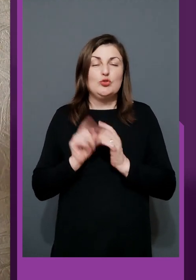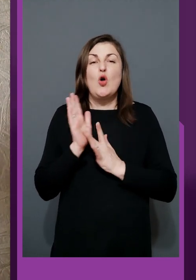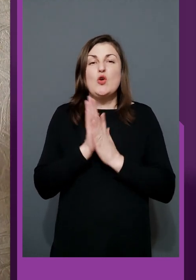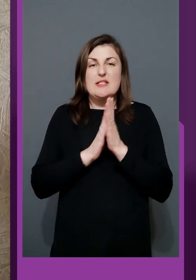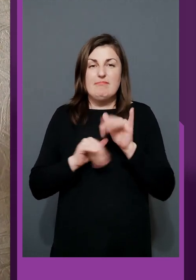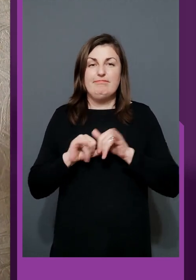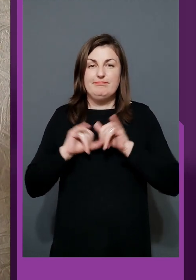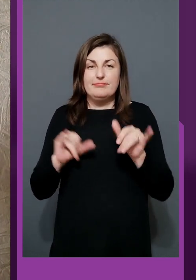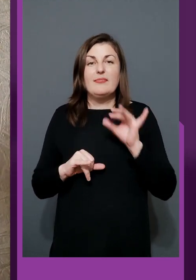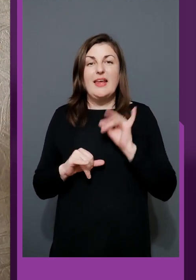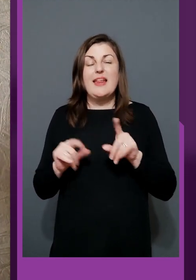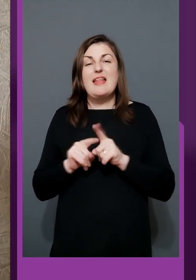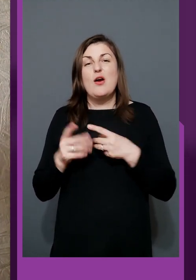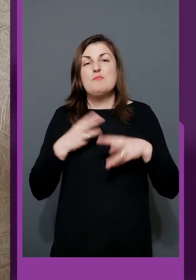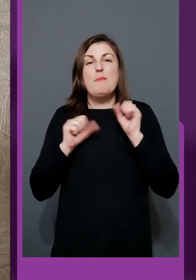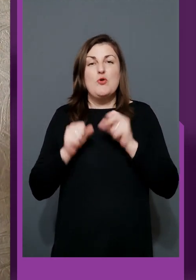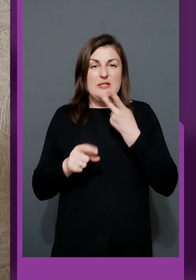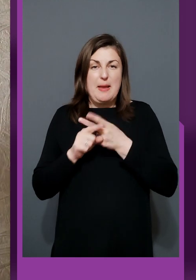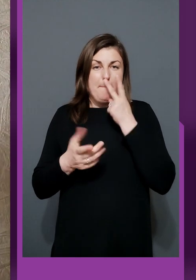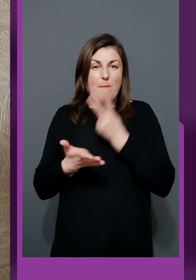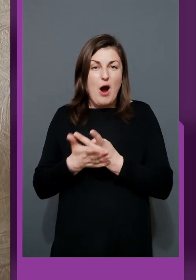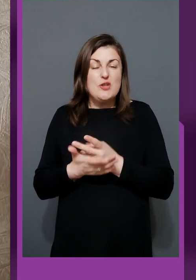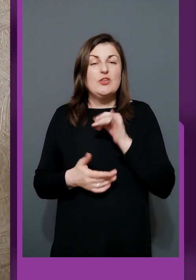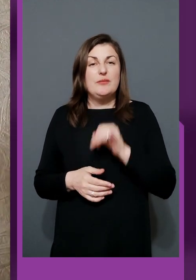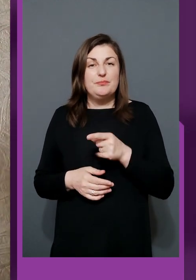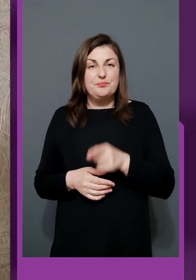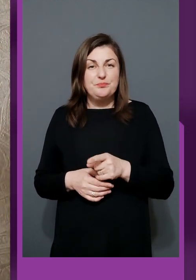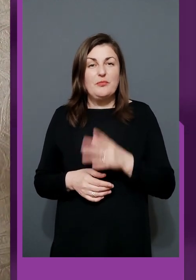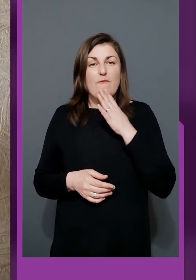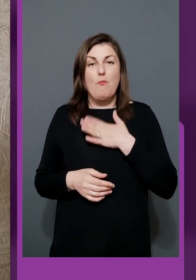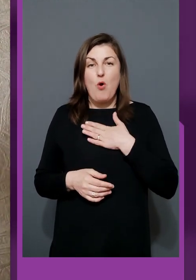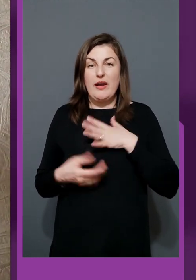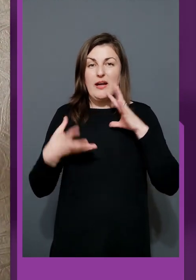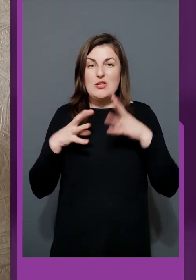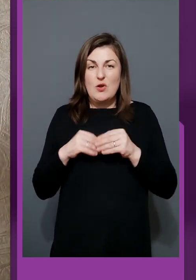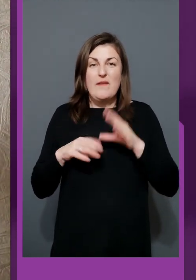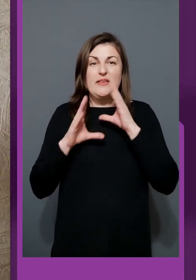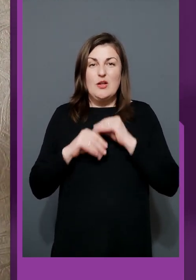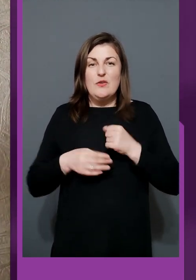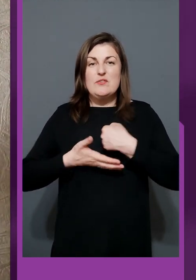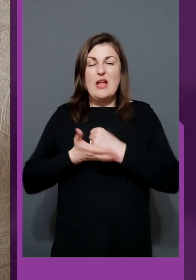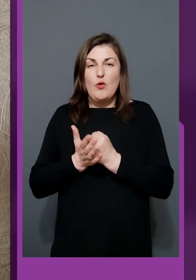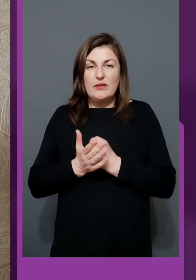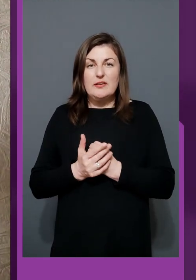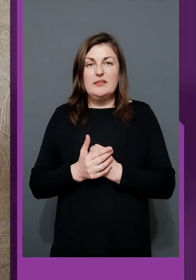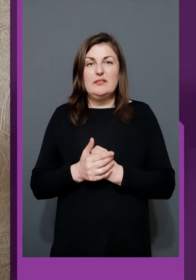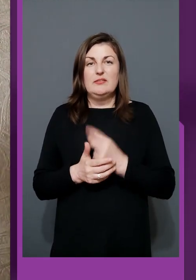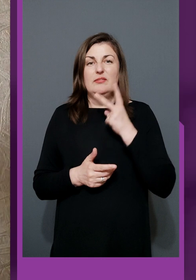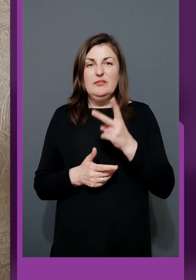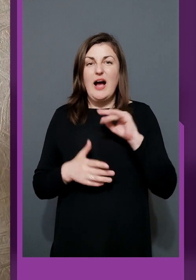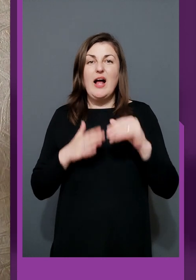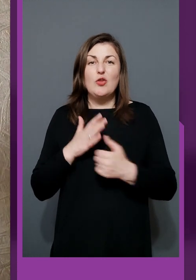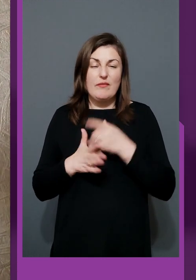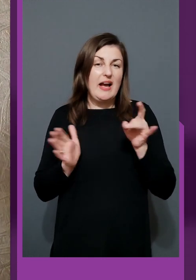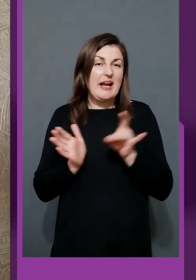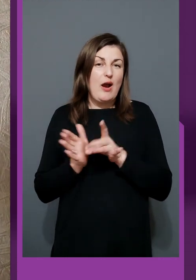зросли і також ми можемо це бачити і в моїх результатах вдалося встановити е два